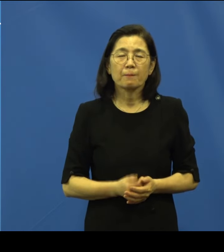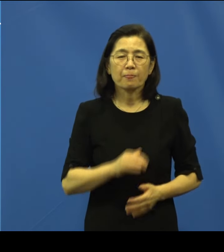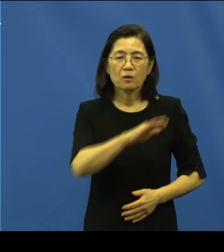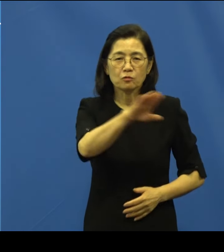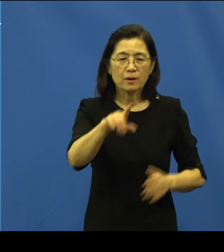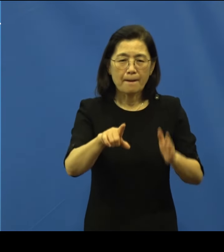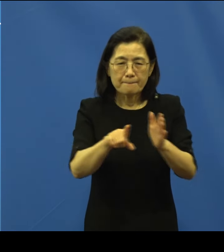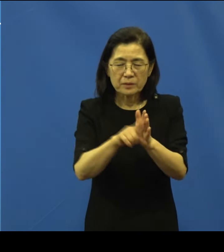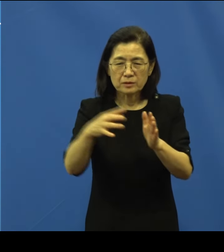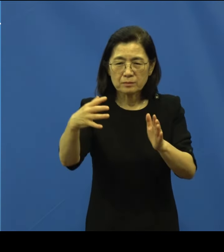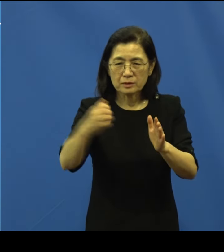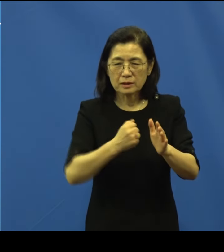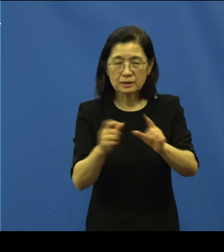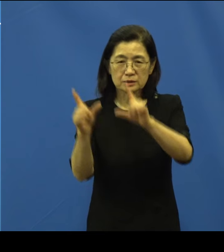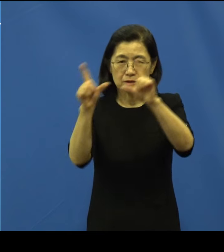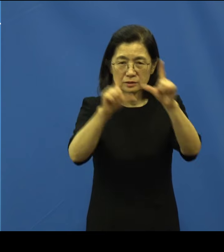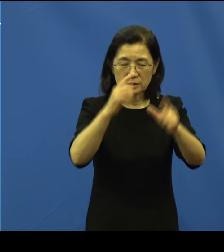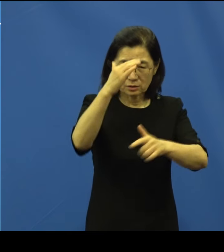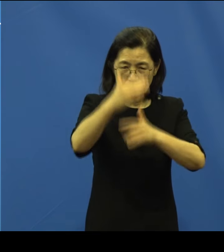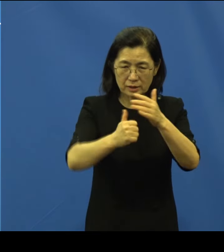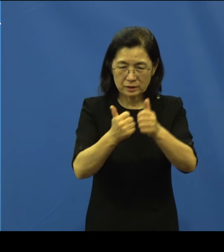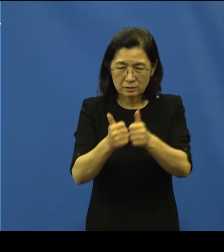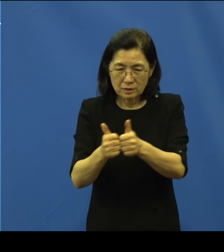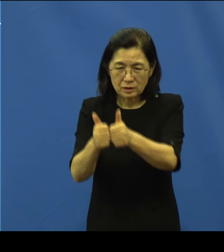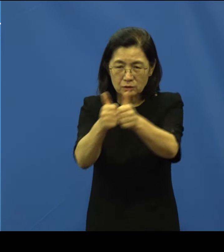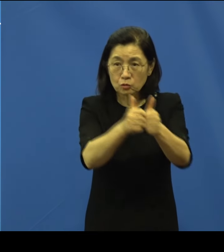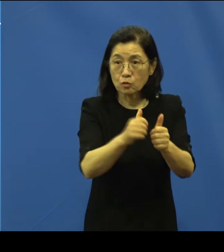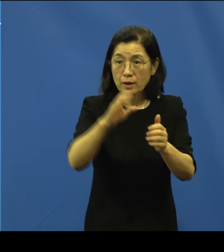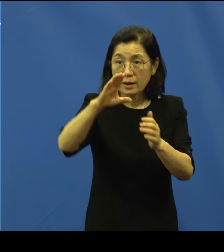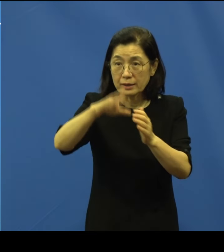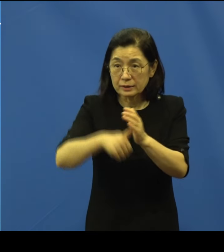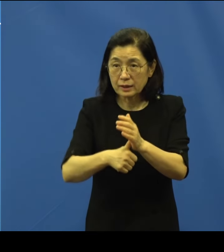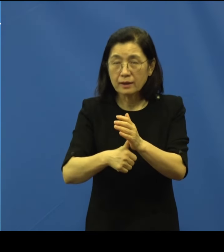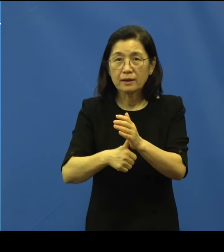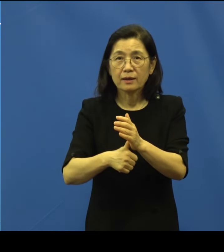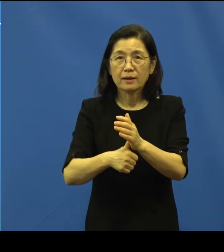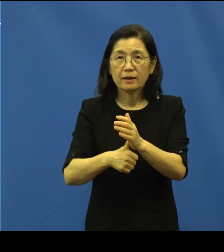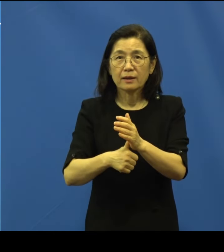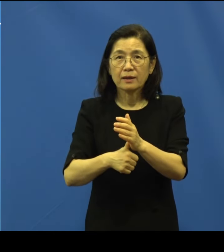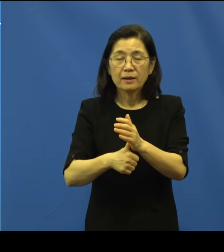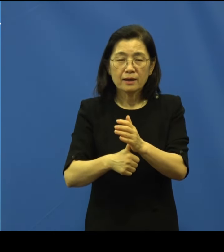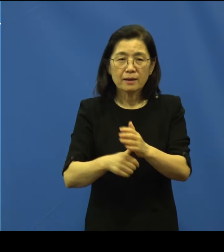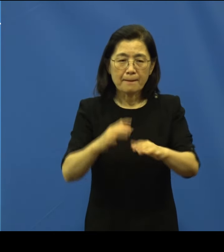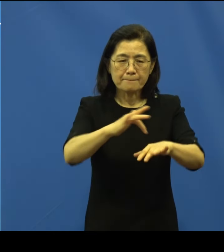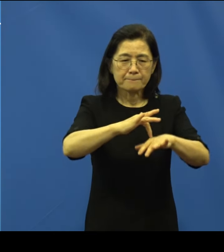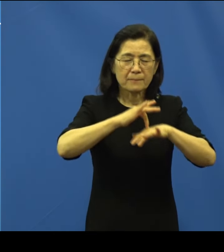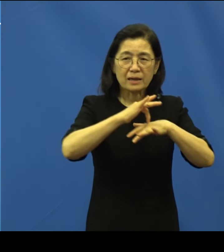믿음으로 살고 하나님과 함께 동행하는 삶을 살면, 하나님의 편에 있으면 언제나 시비를 걸어와요.